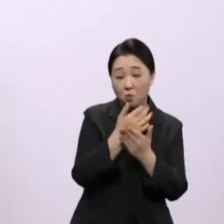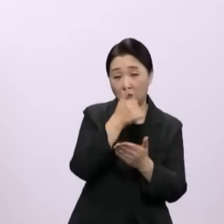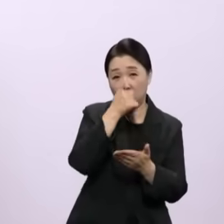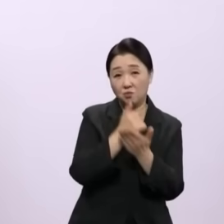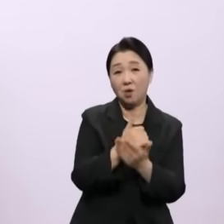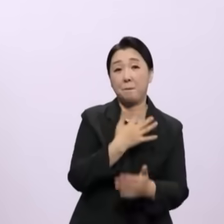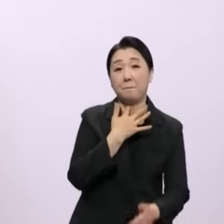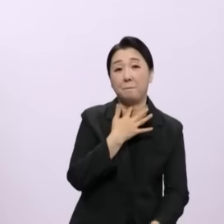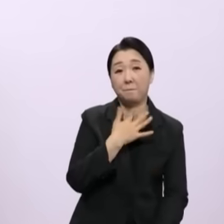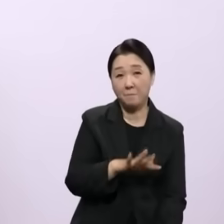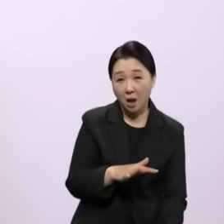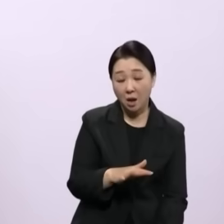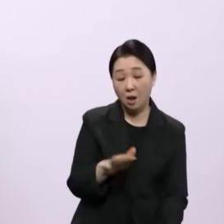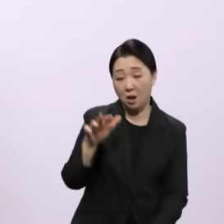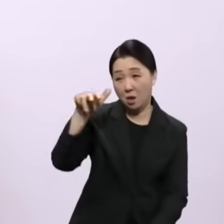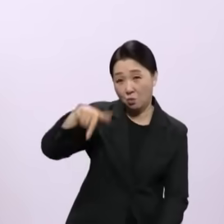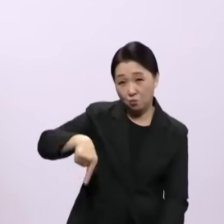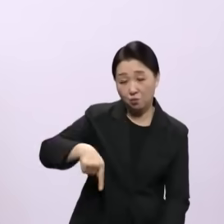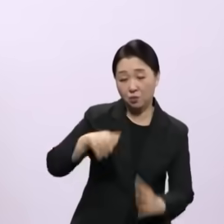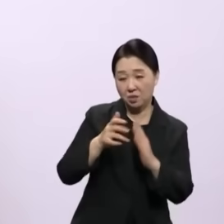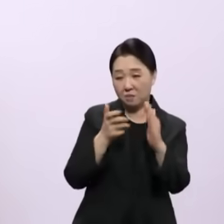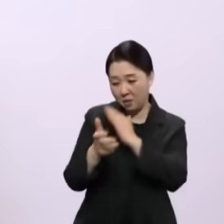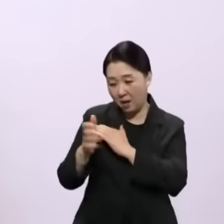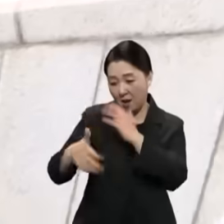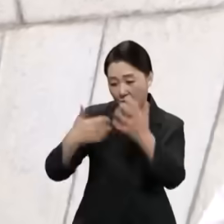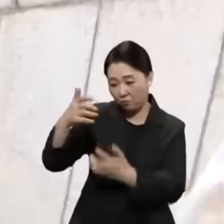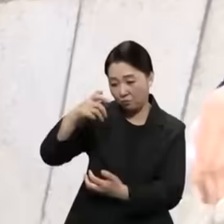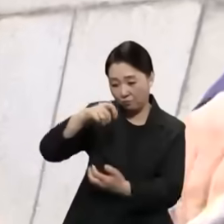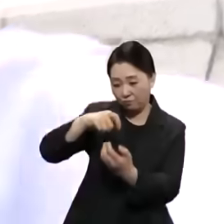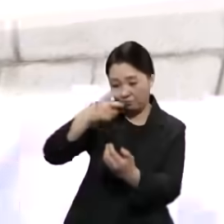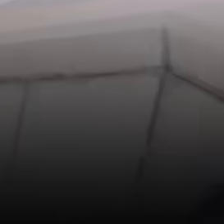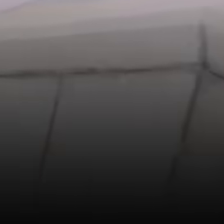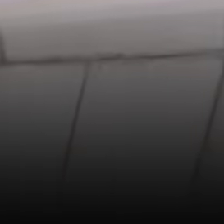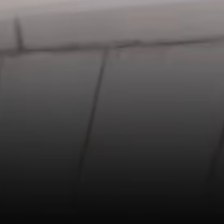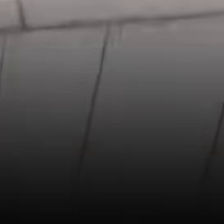부인한 구재혁의 주거지를 압수수색했습니다.